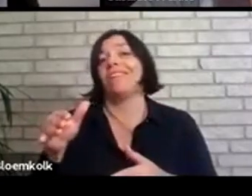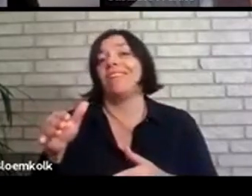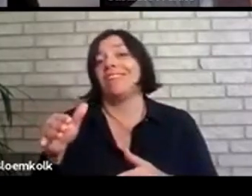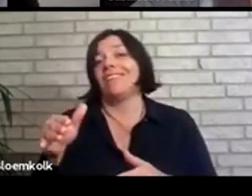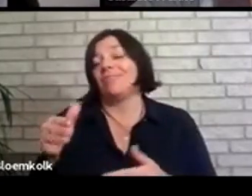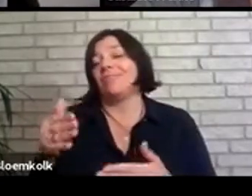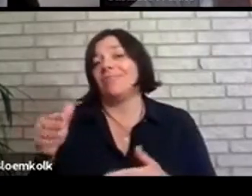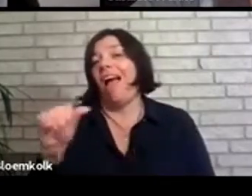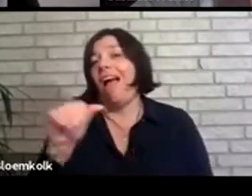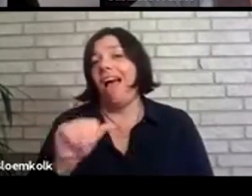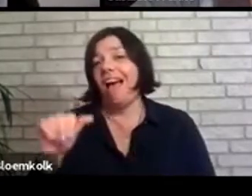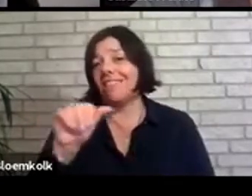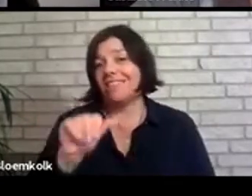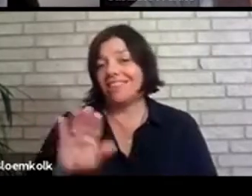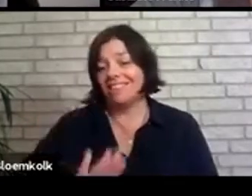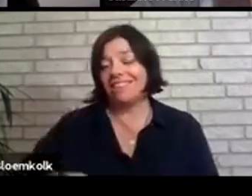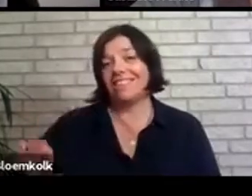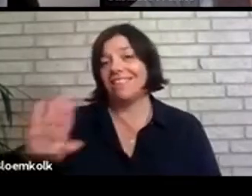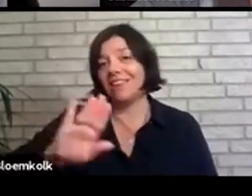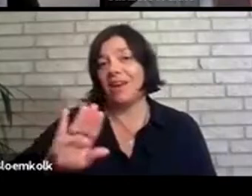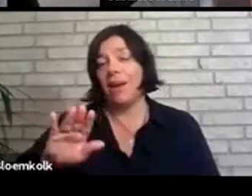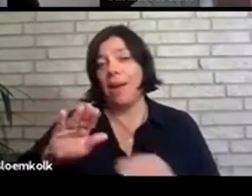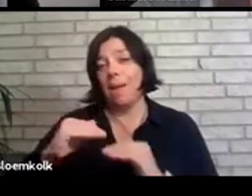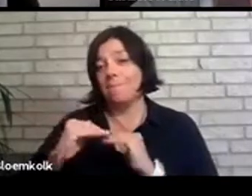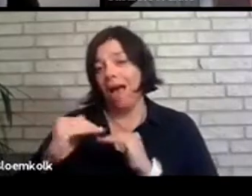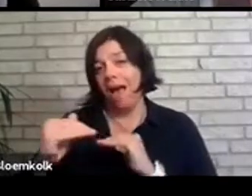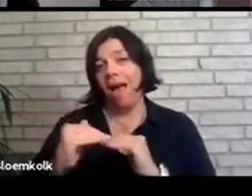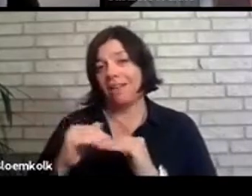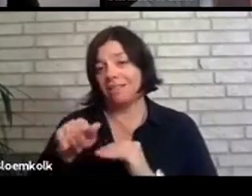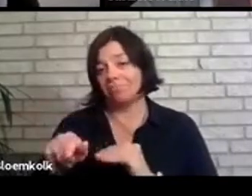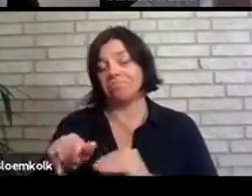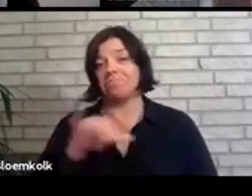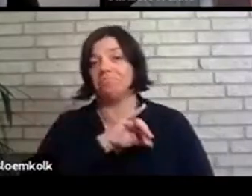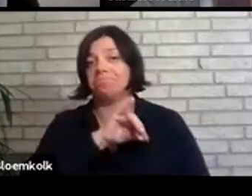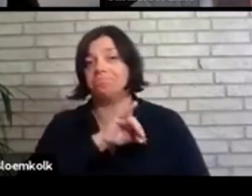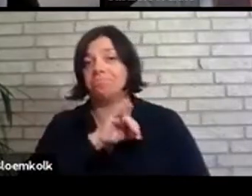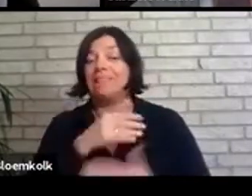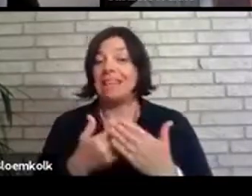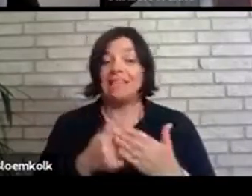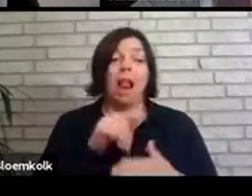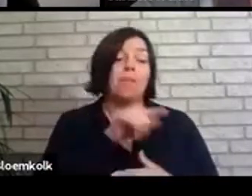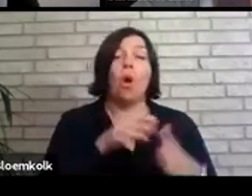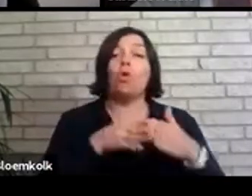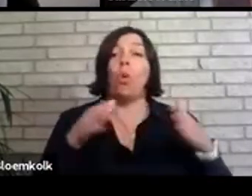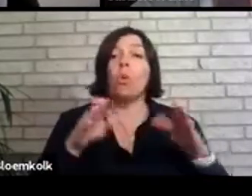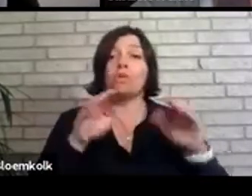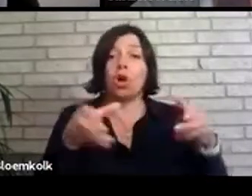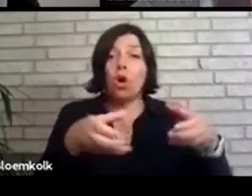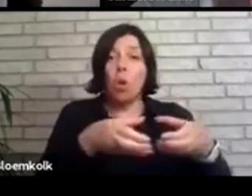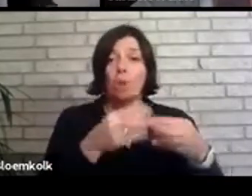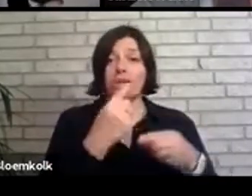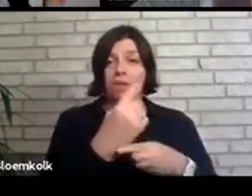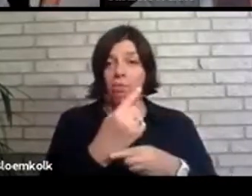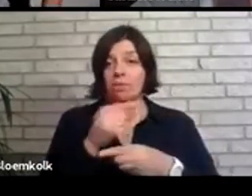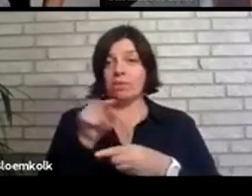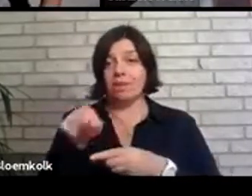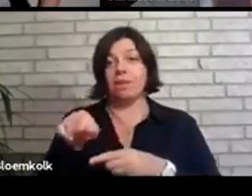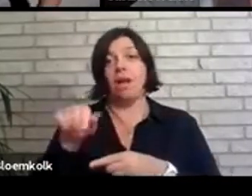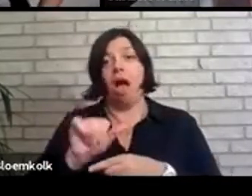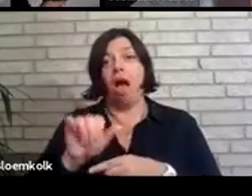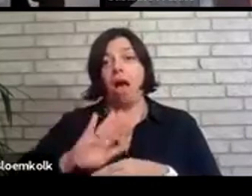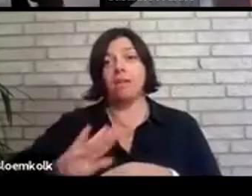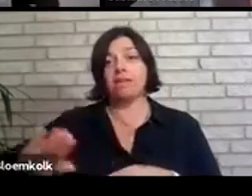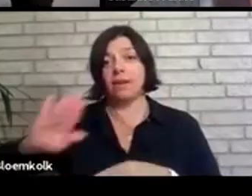haben mittlerweile dort Büros. Deswegen, was wir jetzt ja uns wünschen, eine Gehaltsobergrenze, dass man das